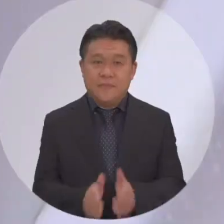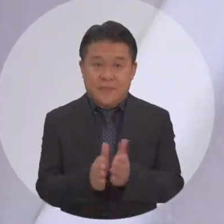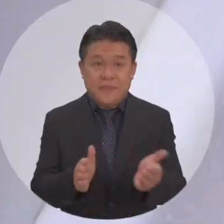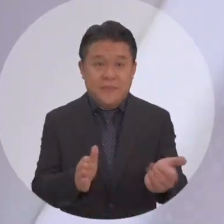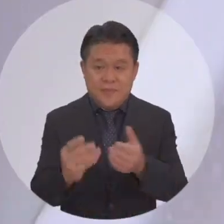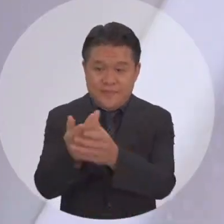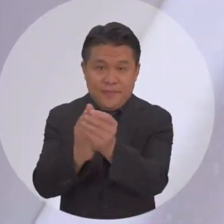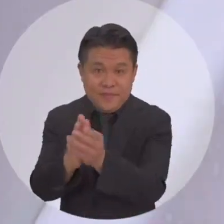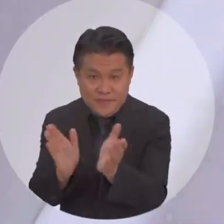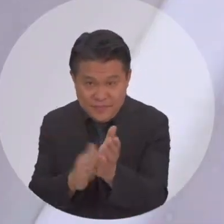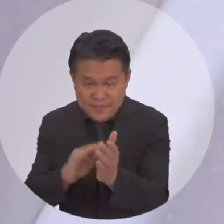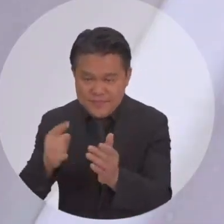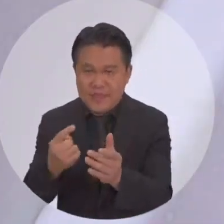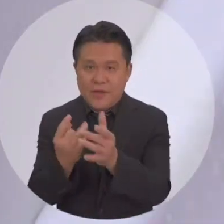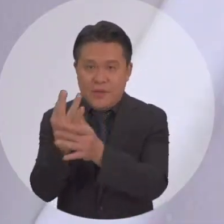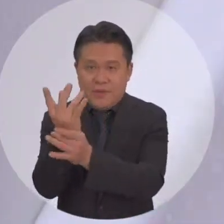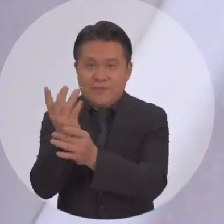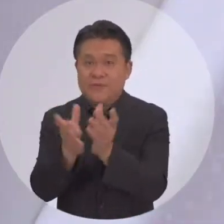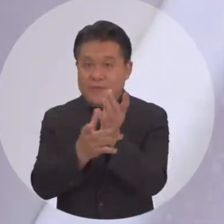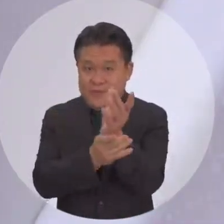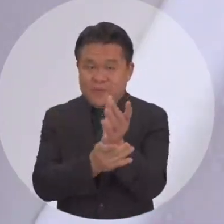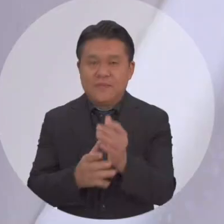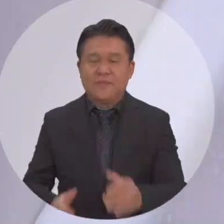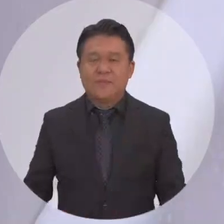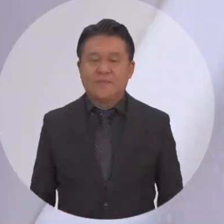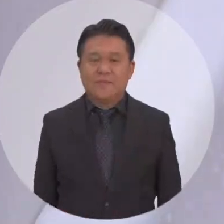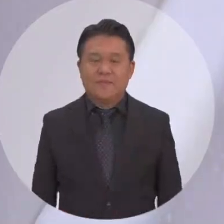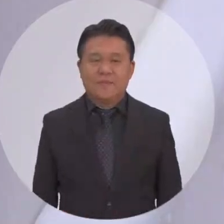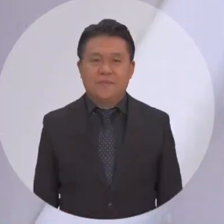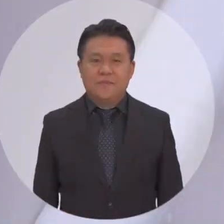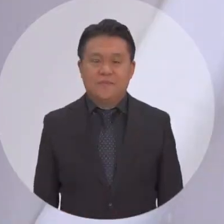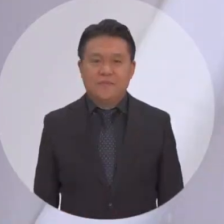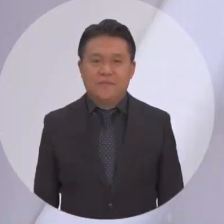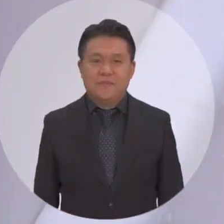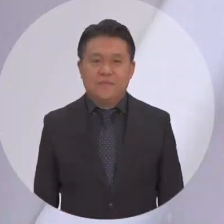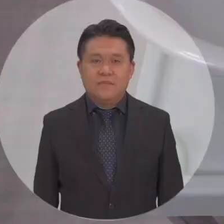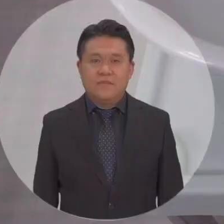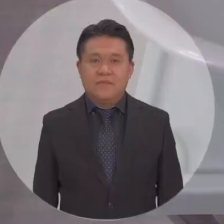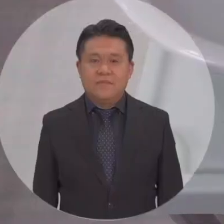진행 전 손을 씻고 일회용 장갑을 손에 낍니다.